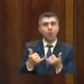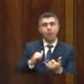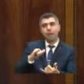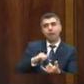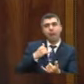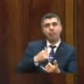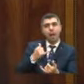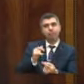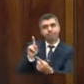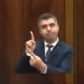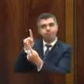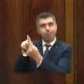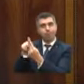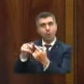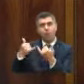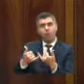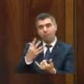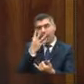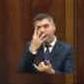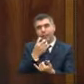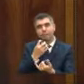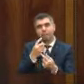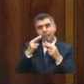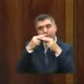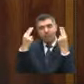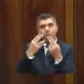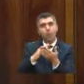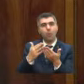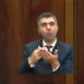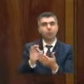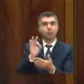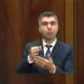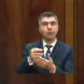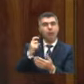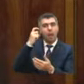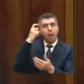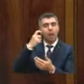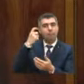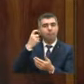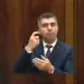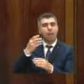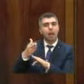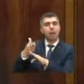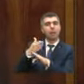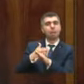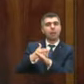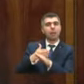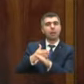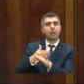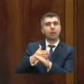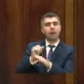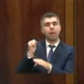المحبط والغاضب والذي خاب أمله في التغيير وفي الأحلام التي رافقت هذه التجربة منذ